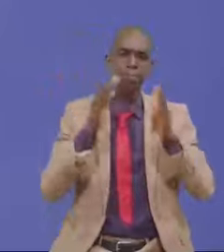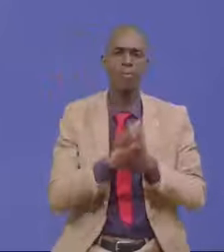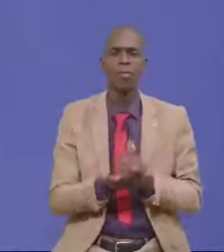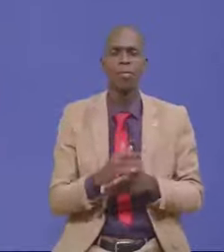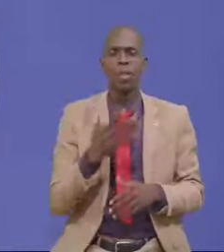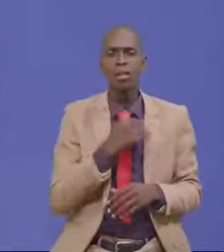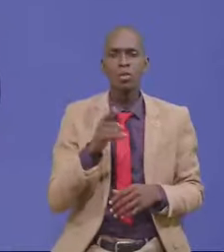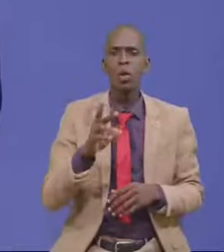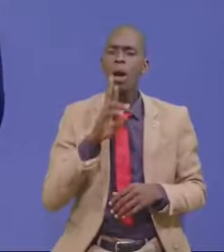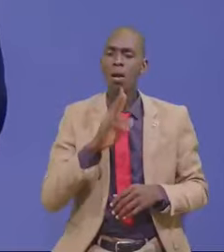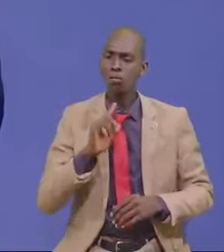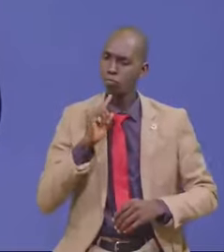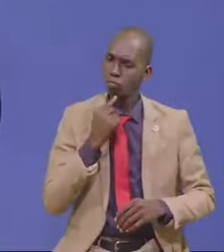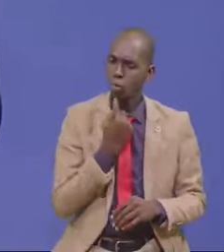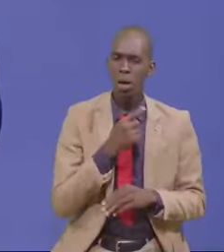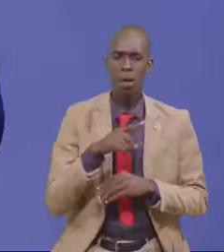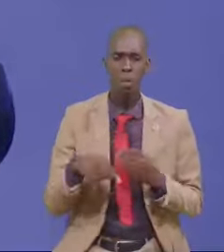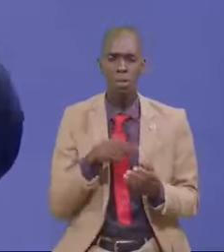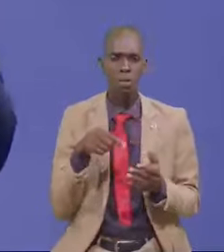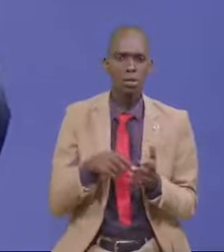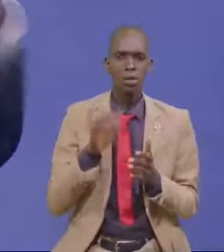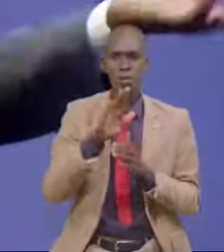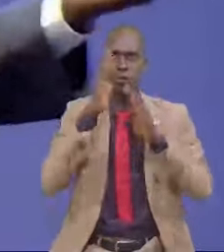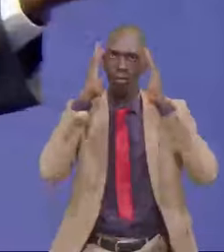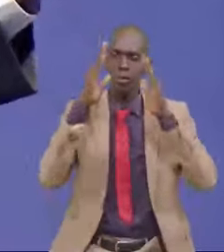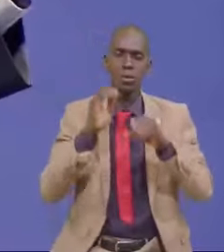et tu es diligent en cela dans ta vie